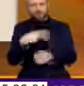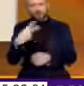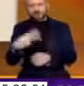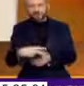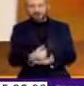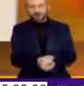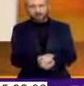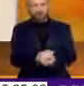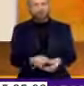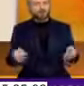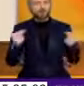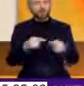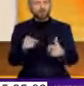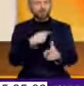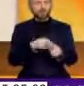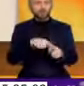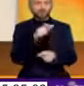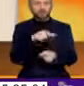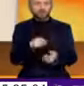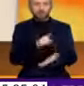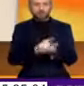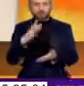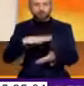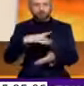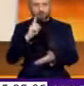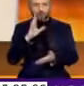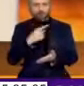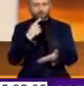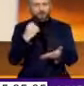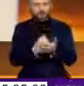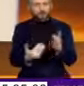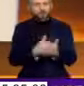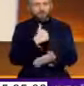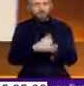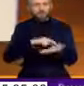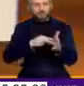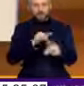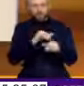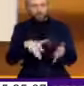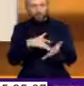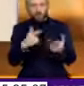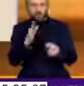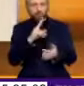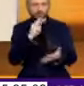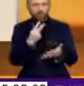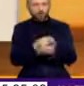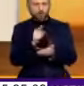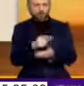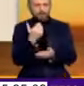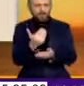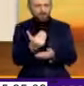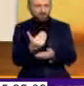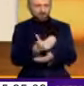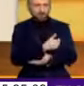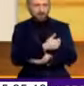2020. Відповідно, або ці люди мають чекати, поки буде ухвалено новий генеральний план розвитку міста, де будуть передбачені оці їхні